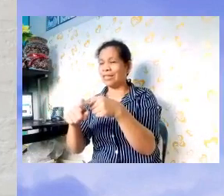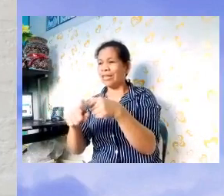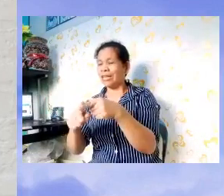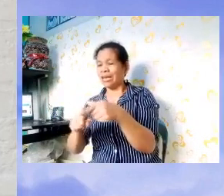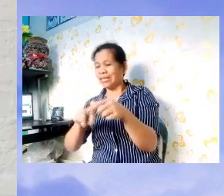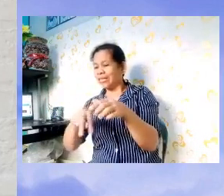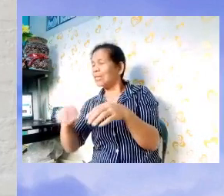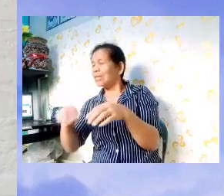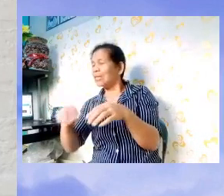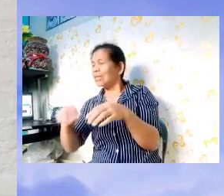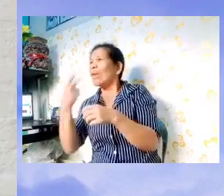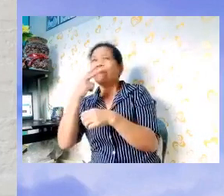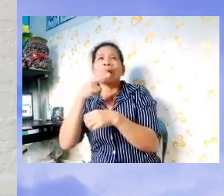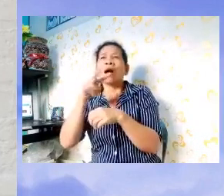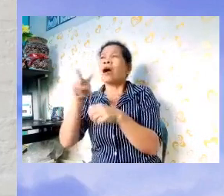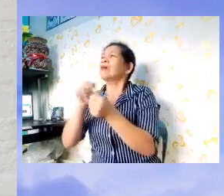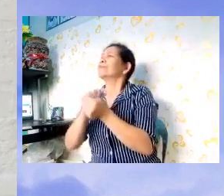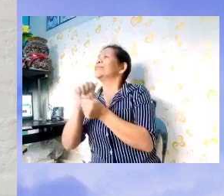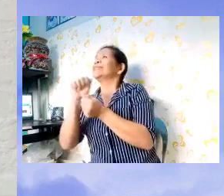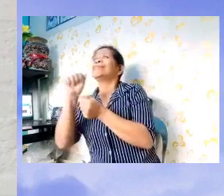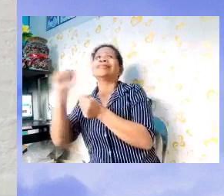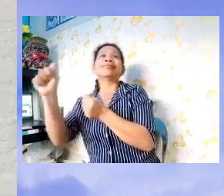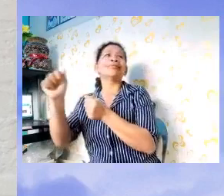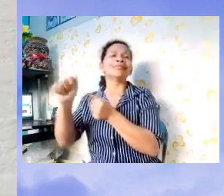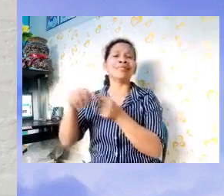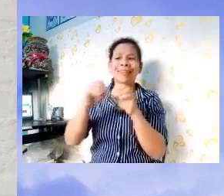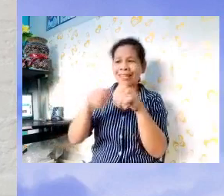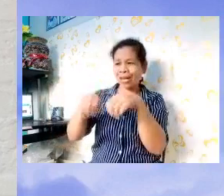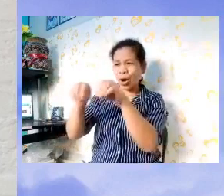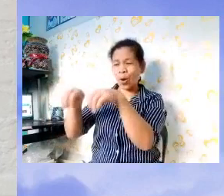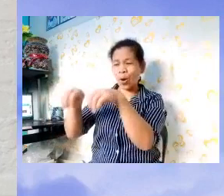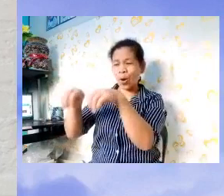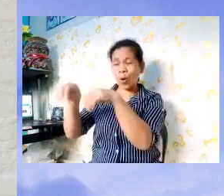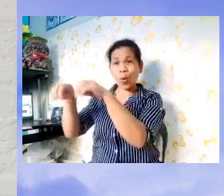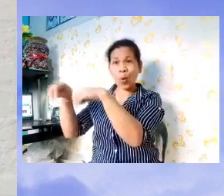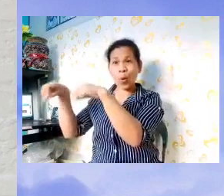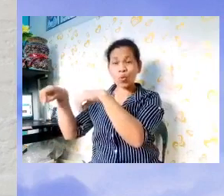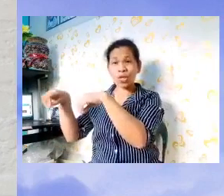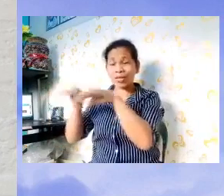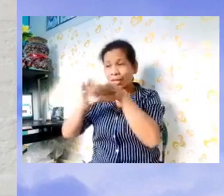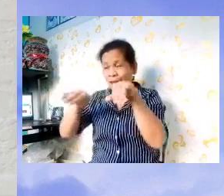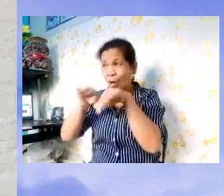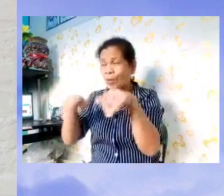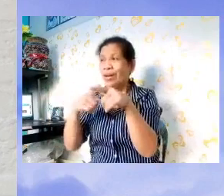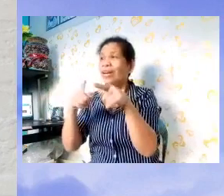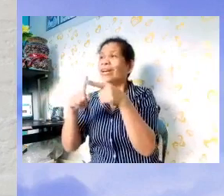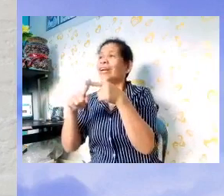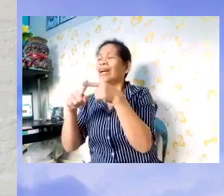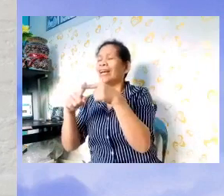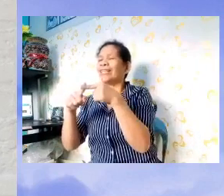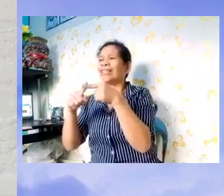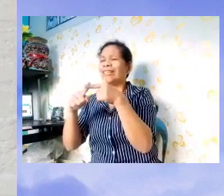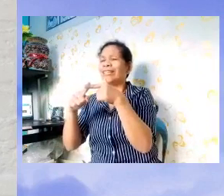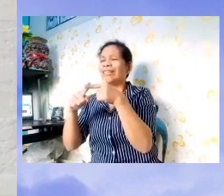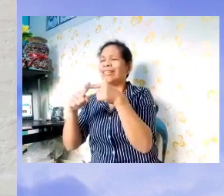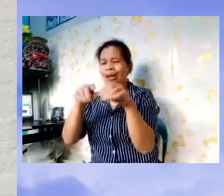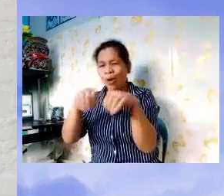rescue at baka nga walang nakakaalam na siya'y buhay pa, siya'y nanalangin sa